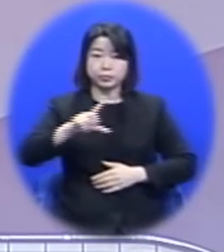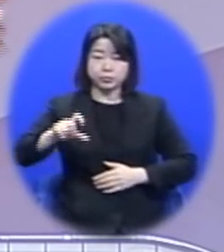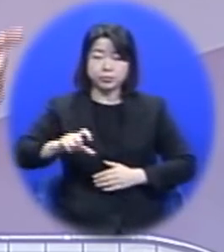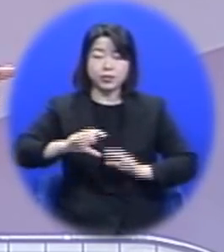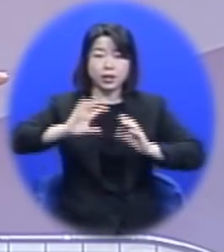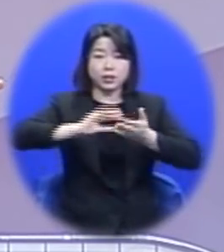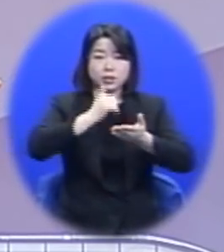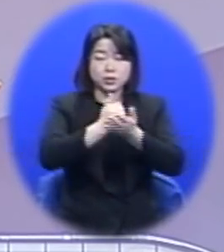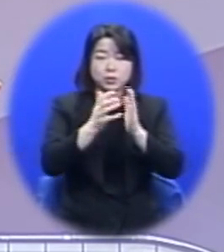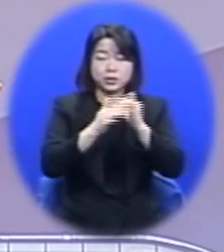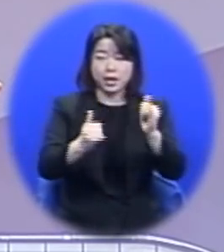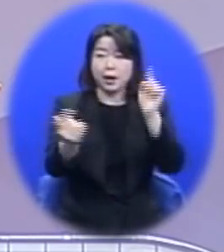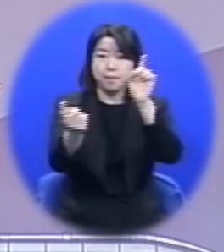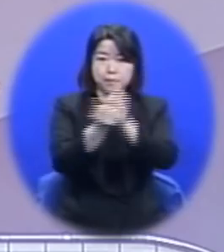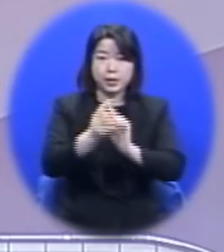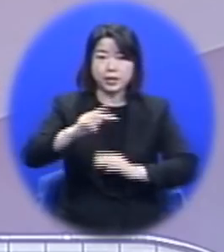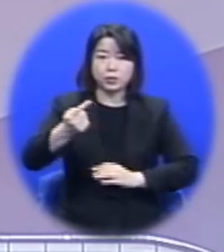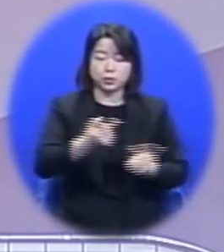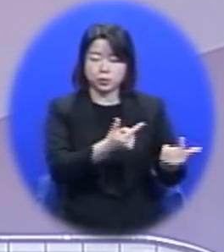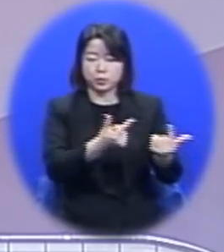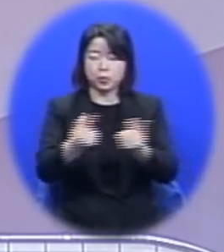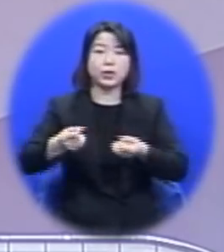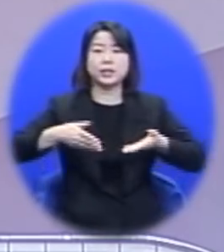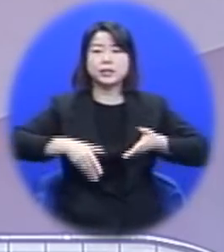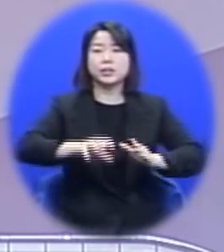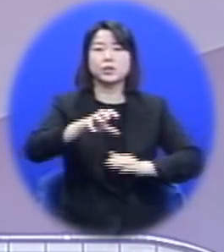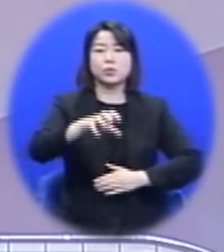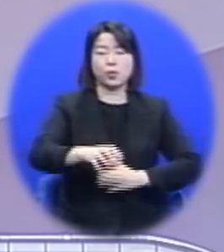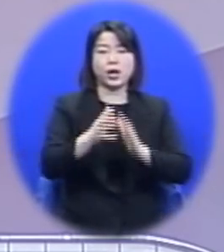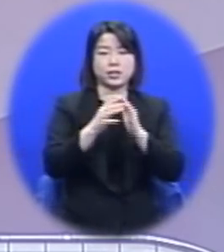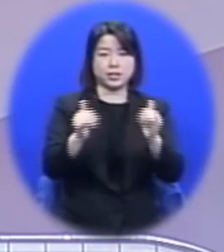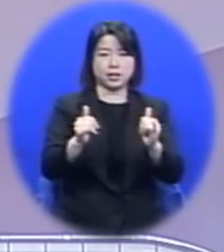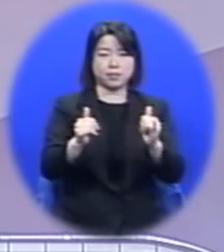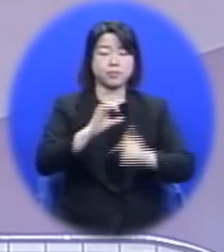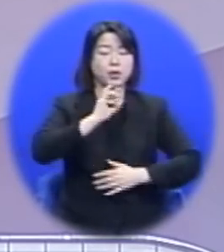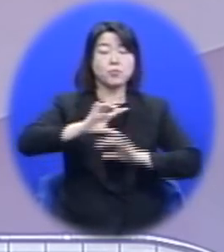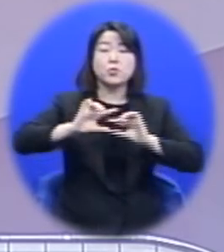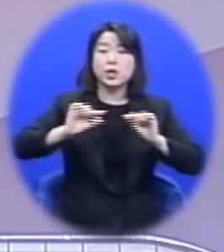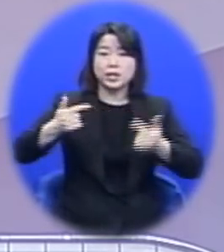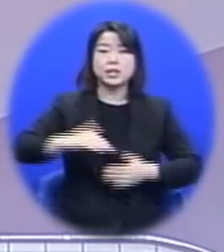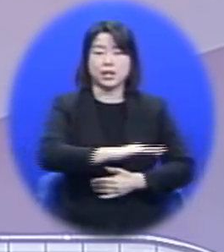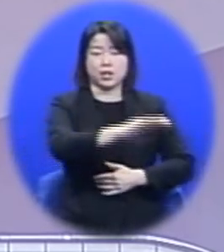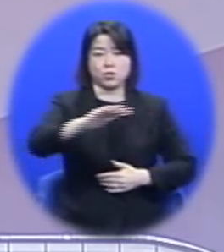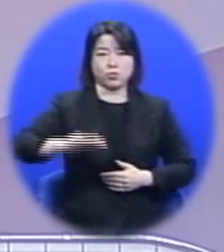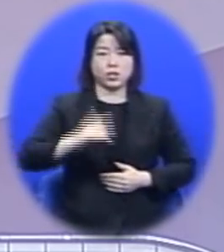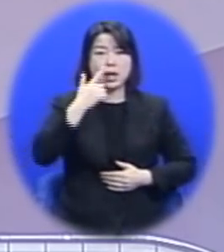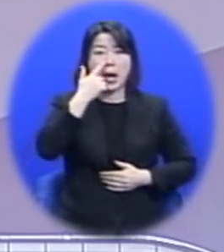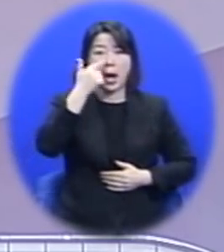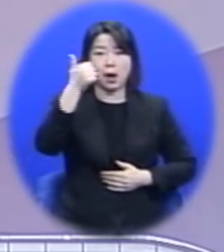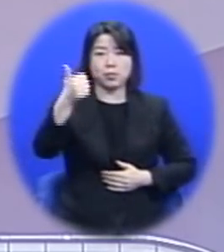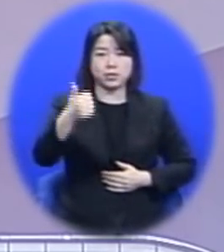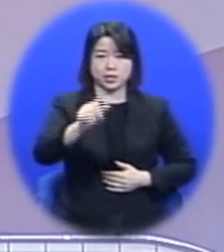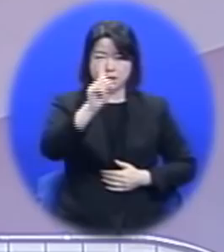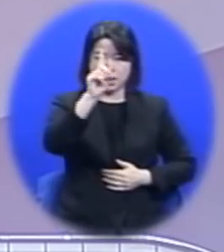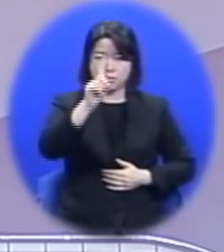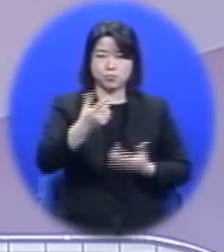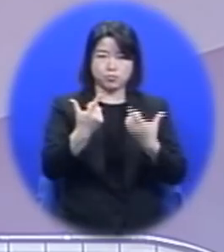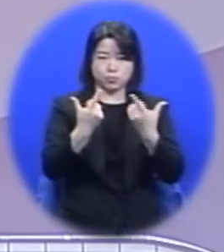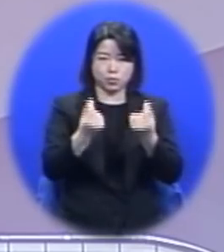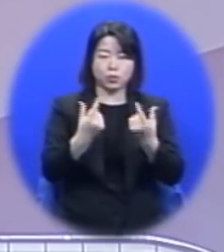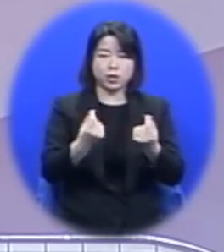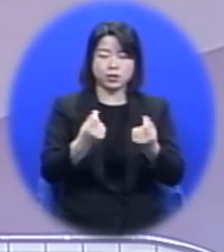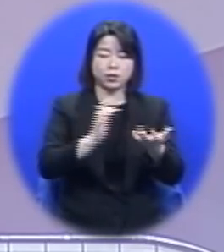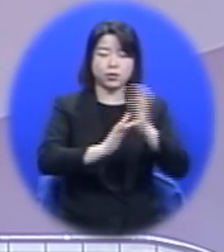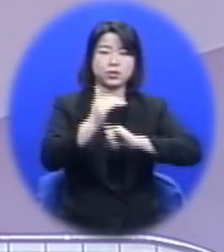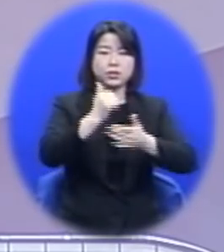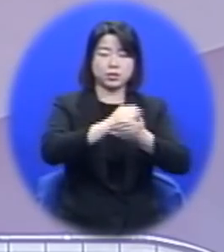다 고향 사람인 것입니다. 뿐만 아닙니다. 우리는 아버지가 다 같아요. 예수님 안에서.